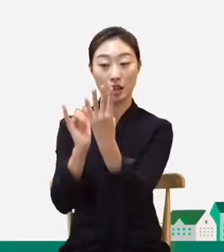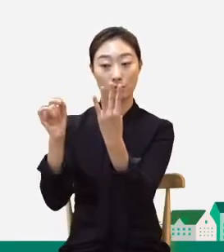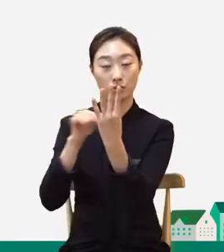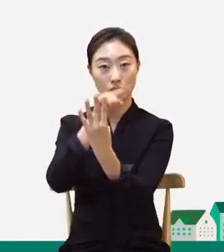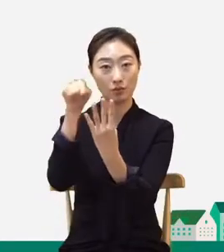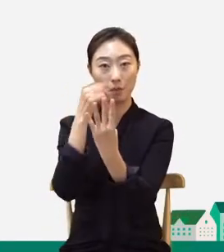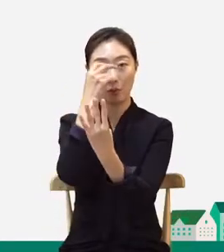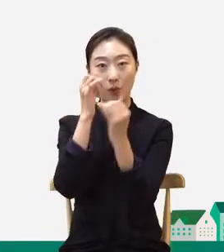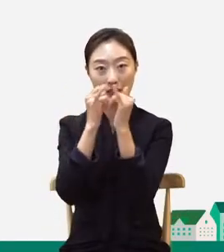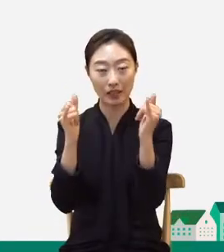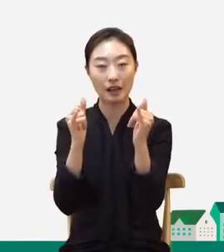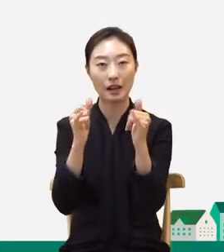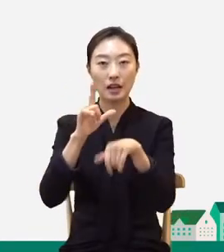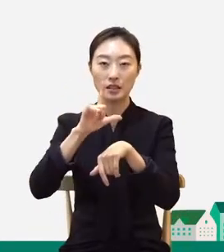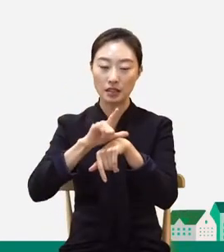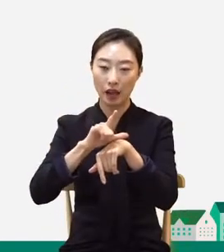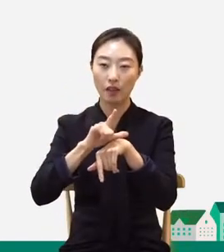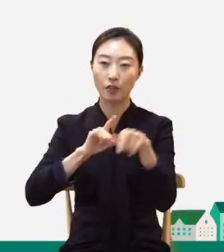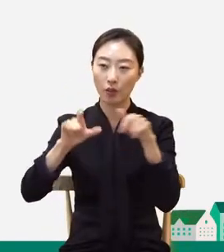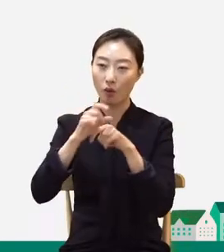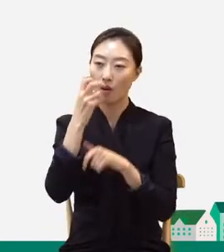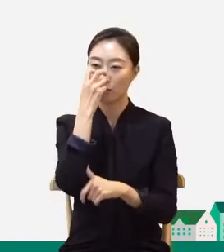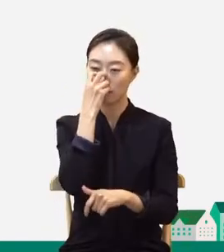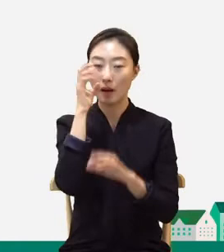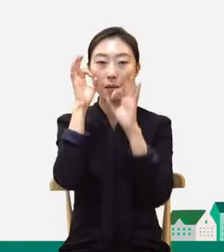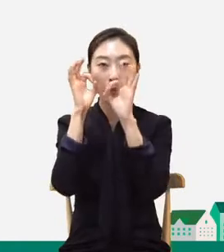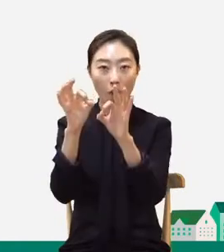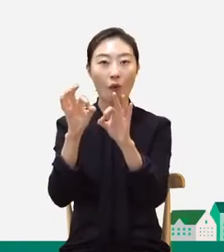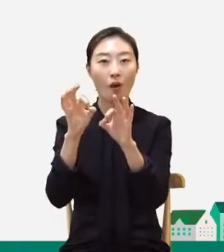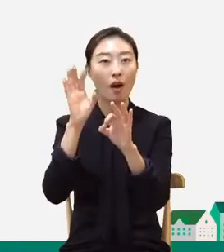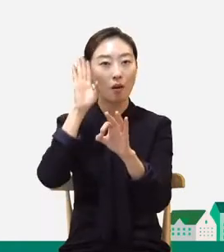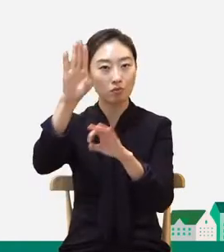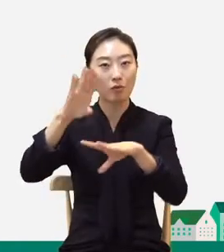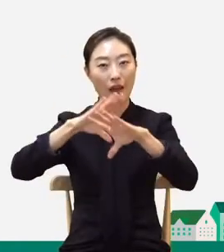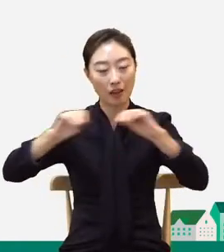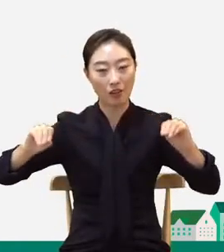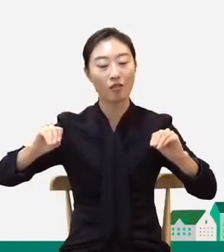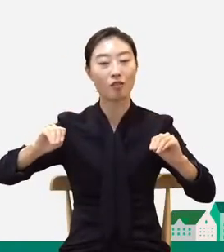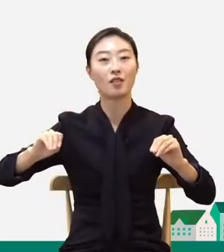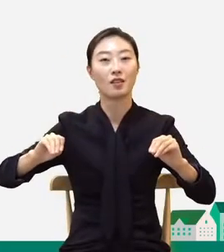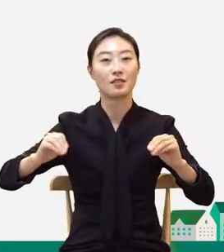보호자는 저희가 시간을 두고 이렇게 풀어가야 되는 과제라고 생각하고 있습니다.